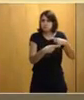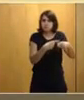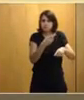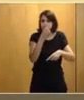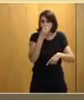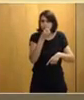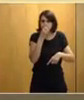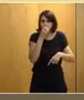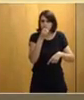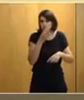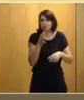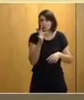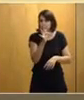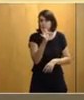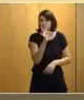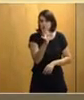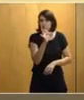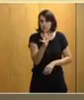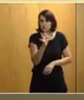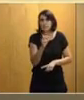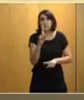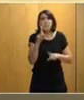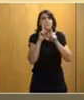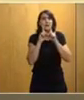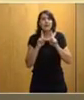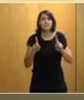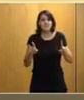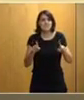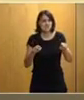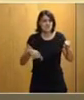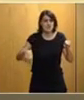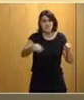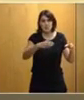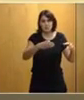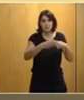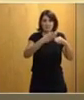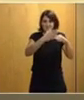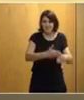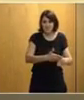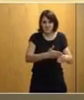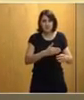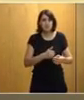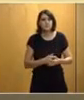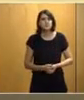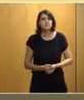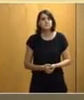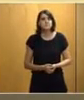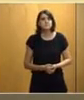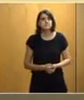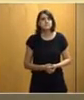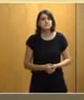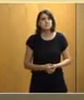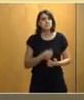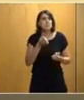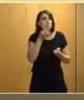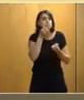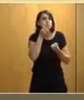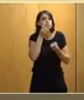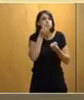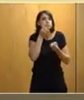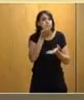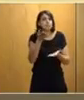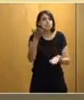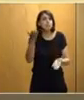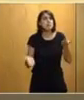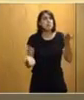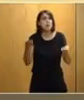tots els beneficis que això comporta, a diferents nivells, com ve a explicar la secretària. I, doncs, simplement com a xifra de